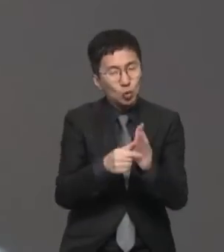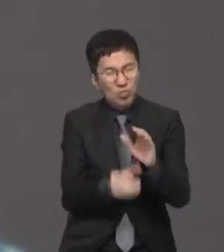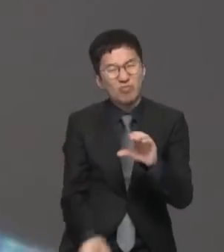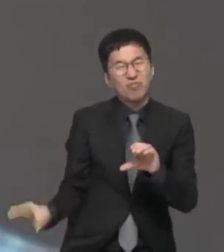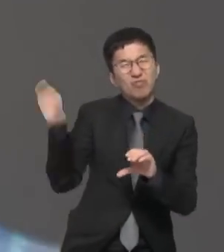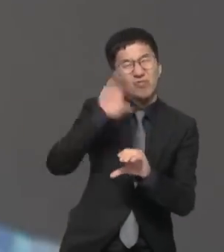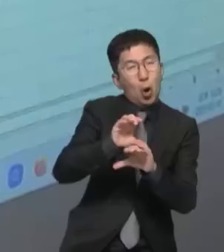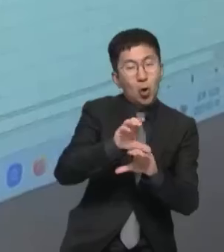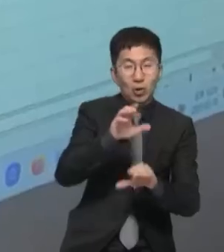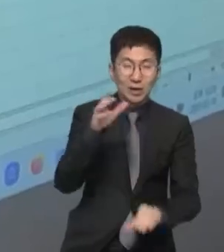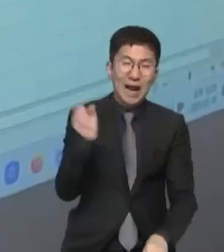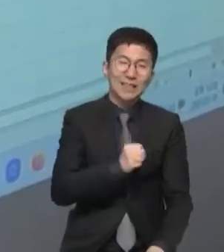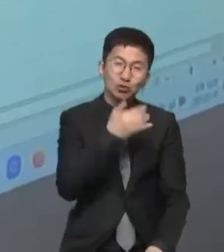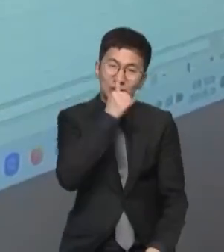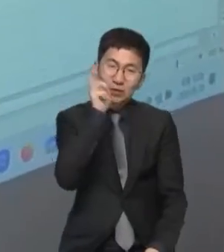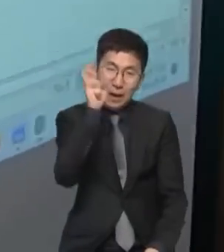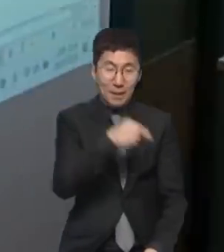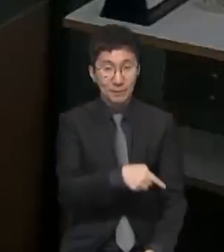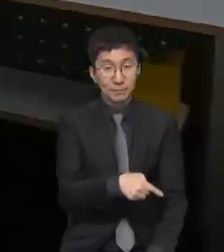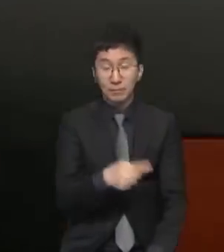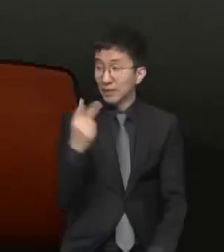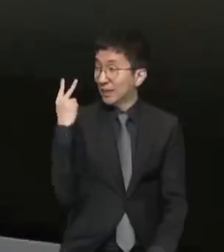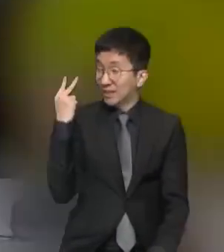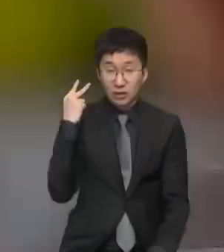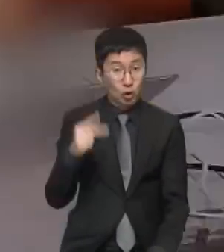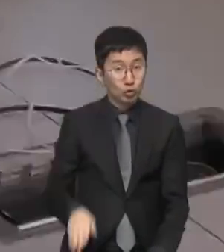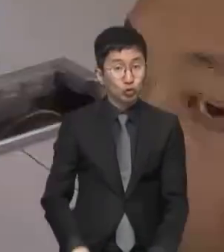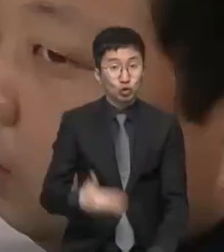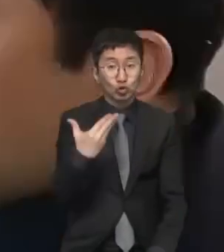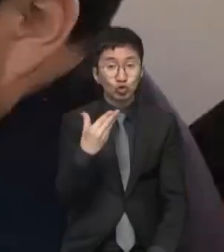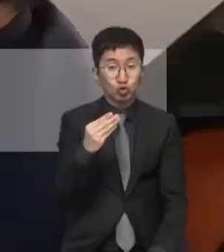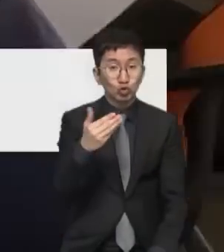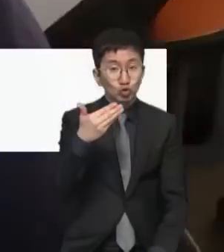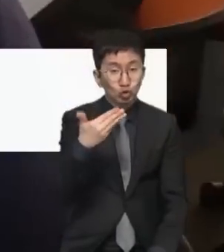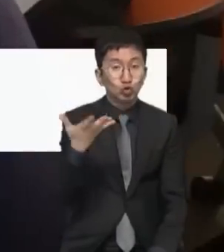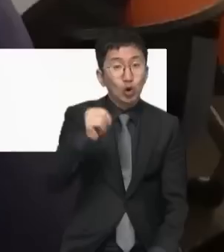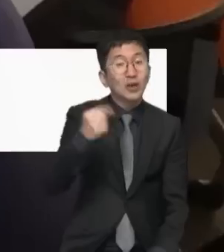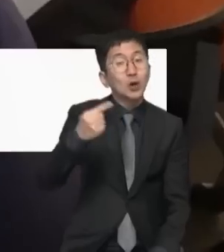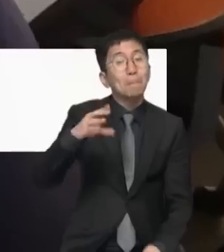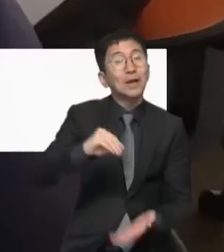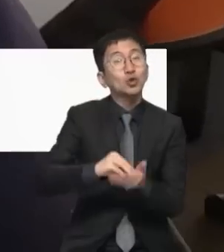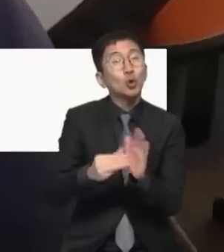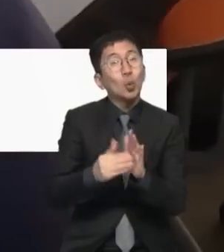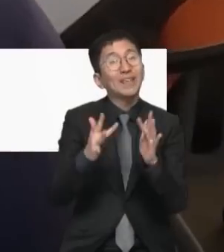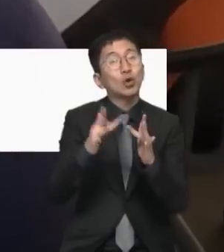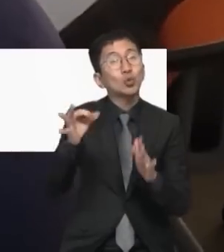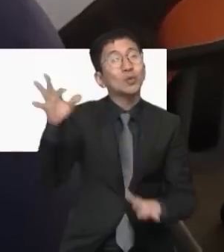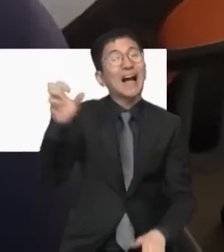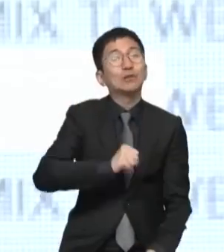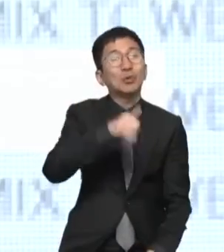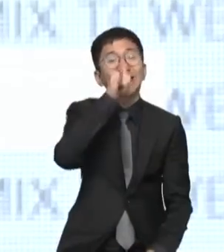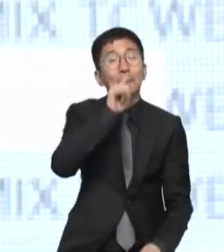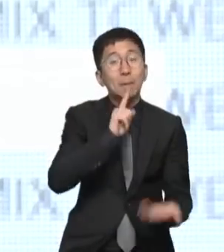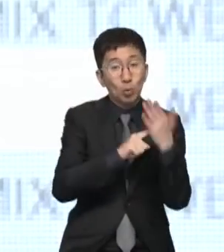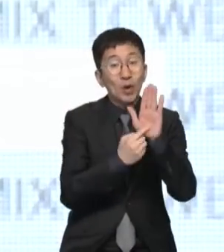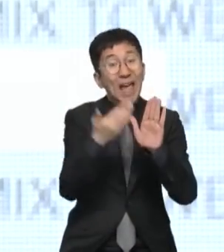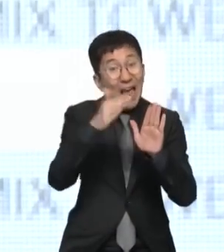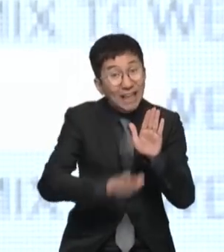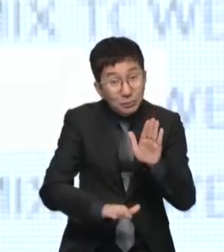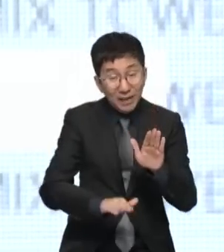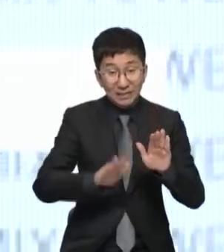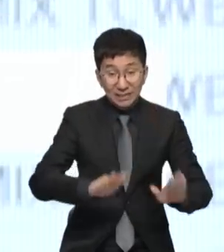가능성이 제기된 겁니다. 김 의원은 이틀 전 9억 1천만 원 정도 가상화폐를 보유하고 있다고 해명했지만 공개된 지갑에